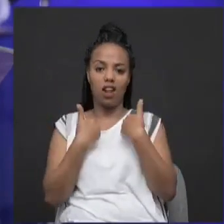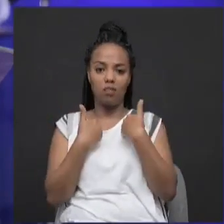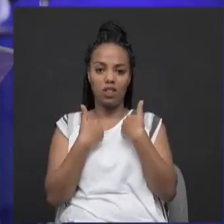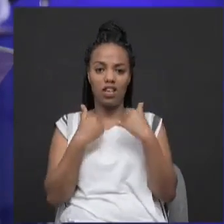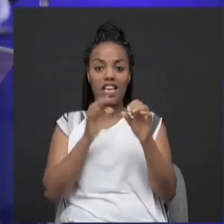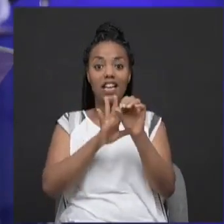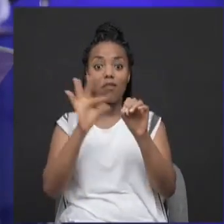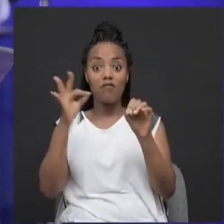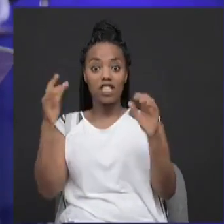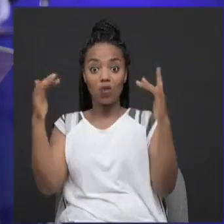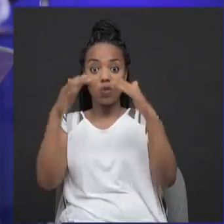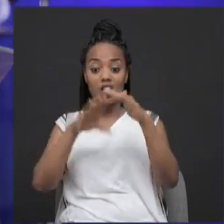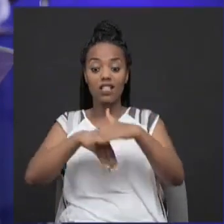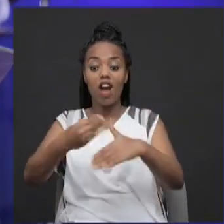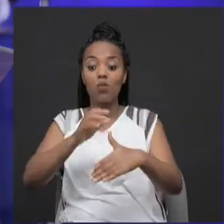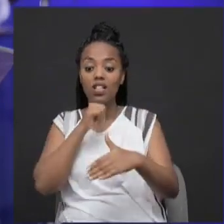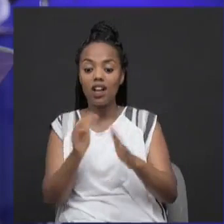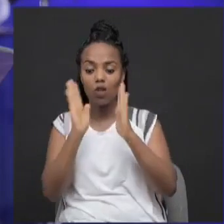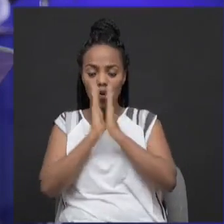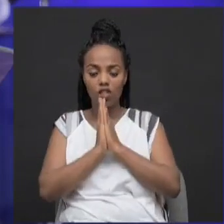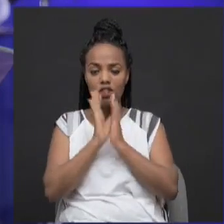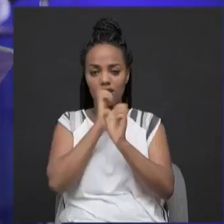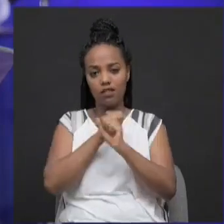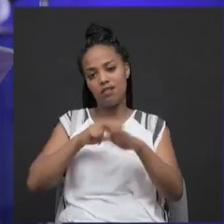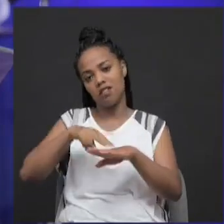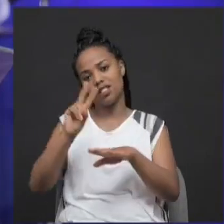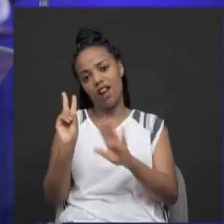ጦርነቱ ሳንወጣ ጸሎታችንን ጨርሰን እንነሳለን።